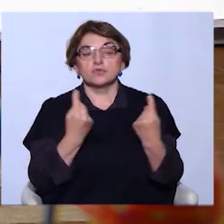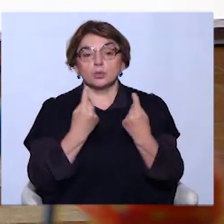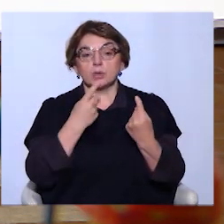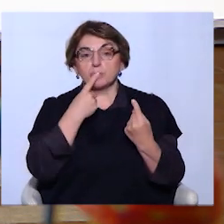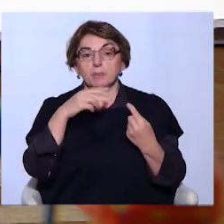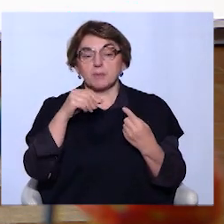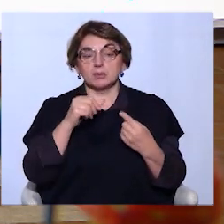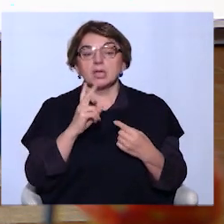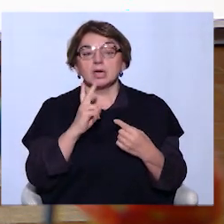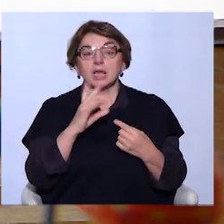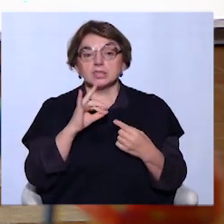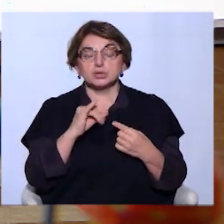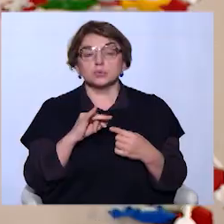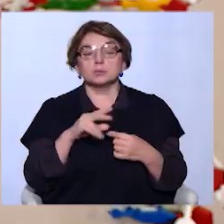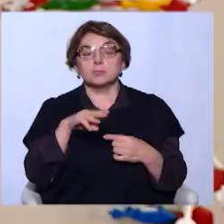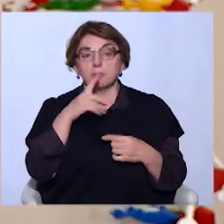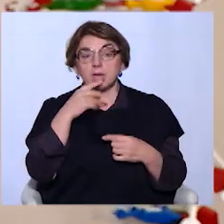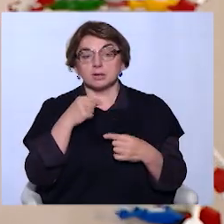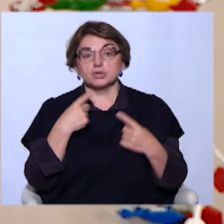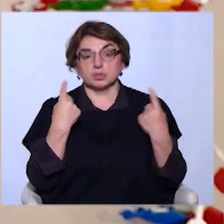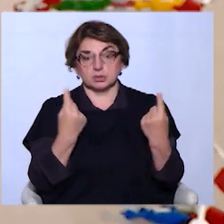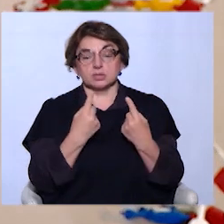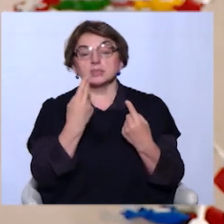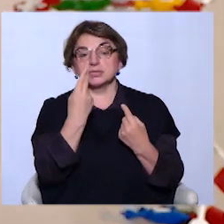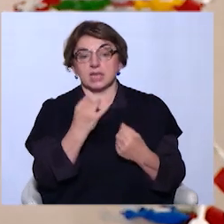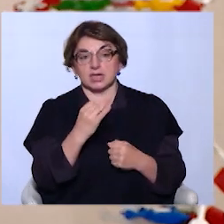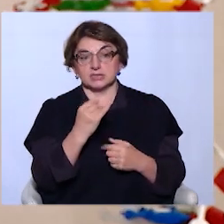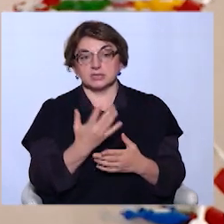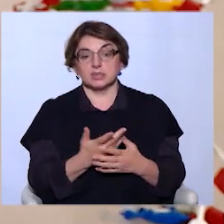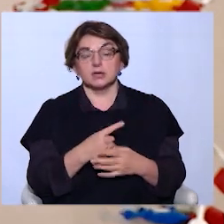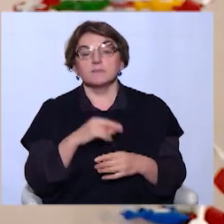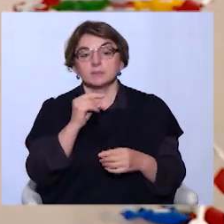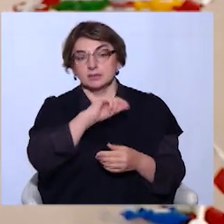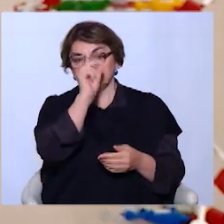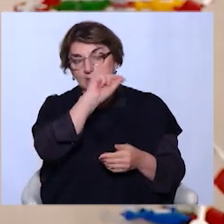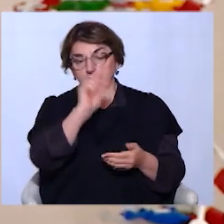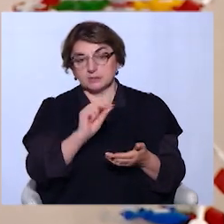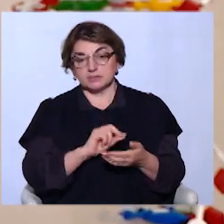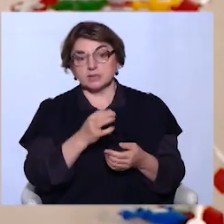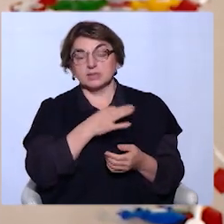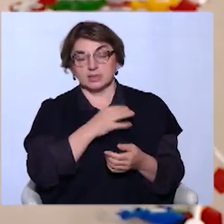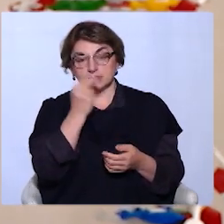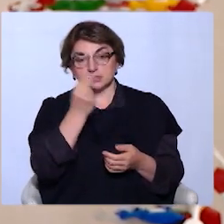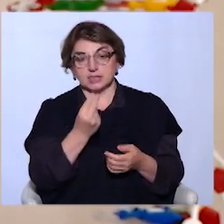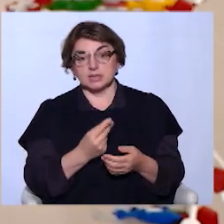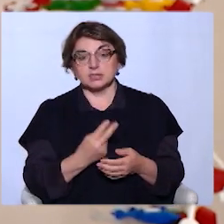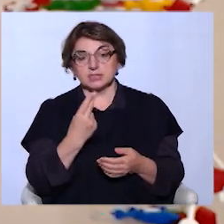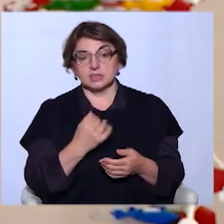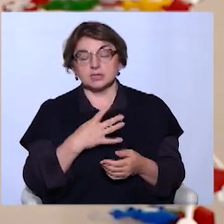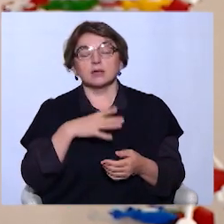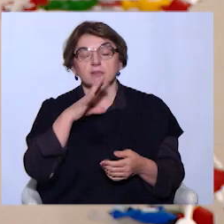მარილი, ეს არის კალციუმის კარბონატი, ჩვეულცარცი, რომელიც დაფაზეც გაქვთ საწერად გამოიყენება